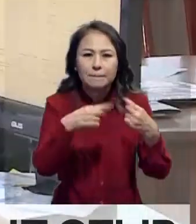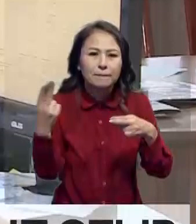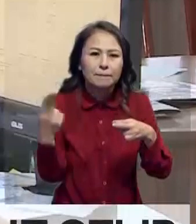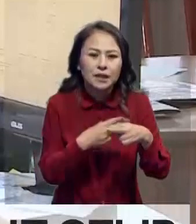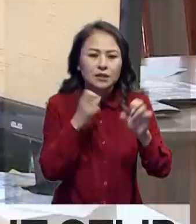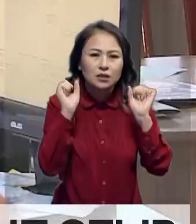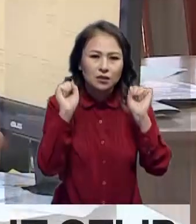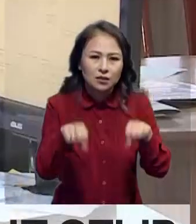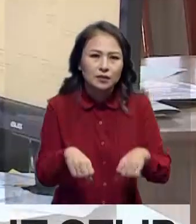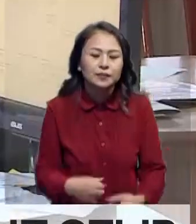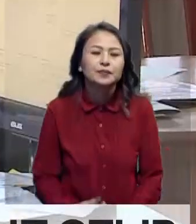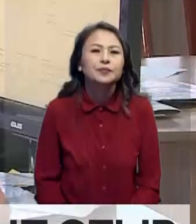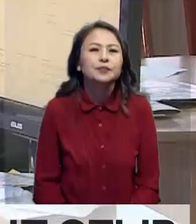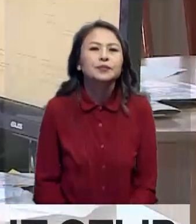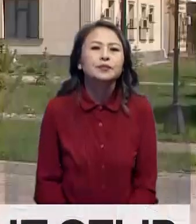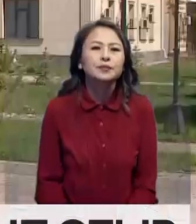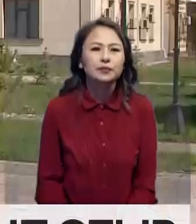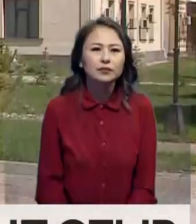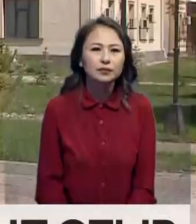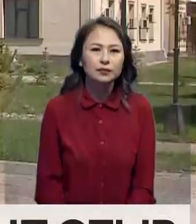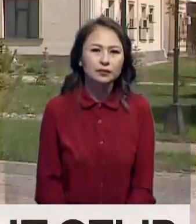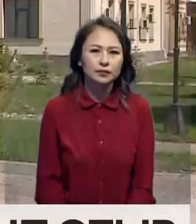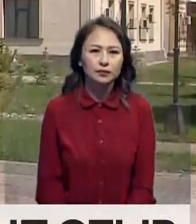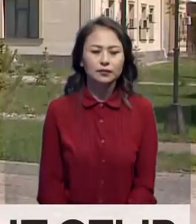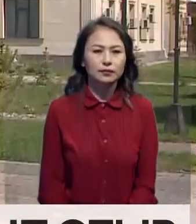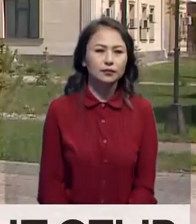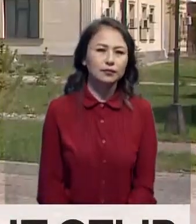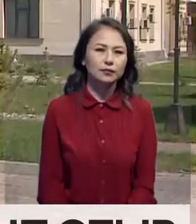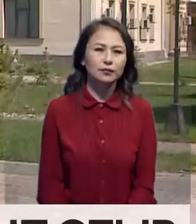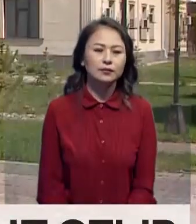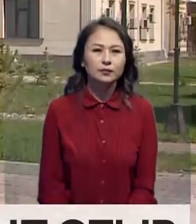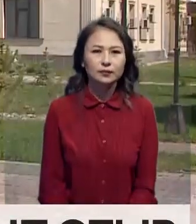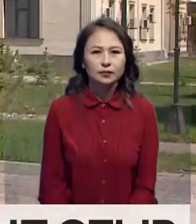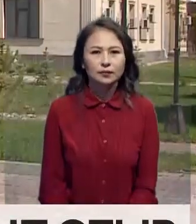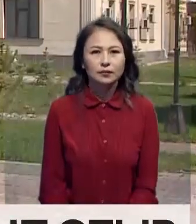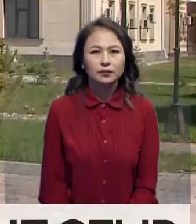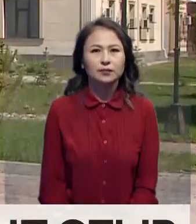грант беру жоспарланып отыр. Жандос Жұмабек, Ерболат Әбіш, Хабар 24, Түркістан облысы.